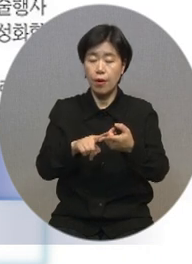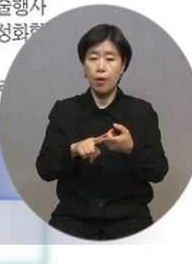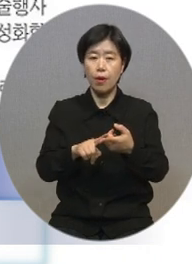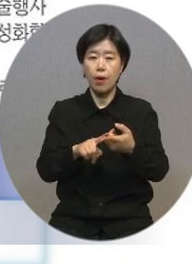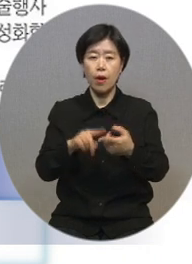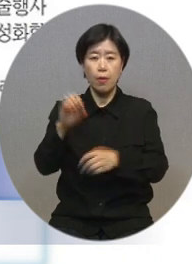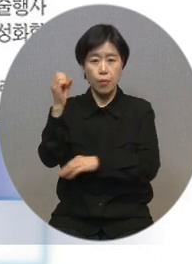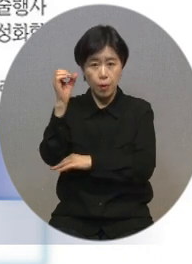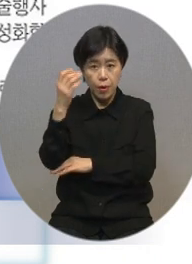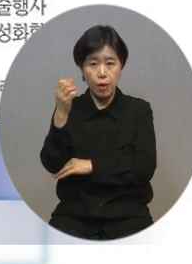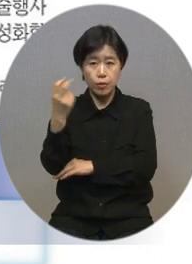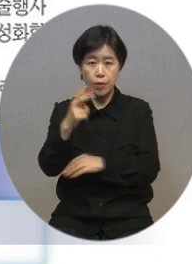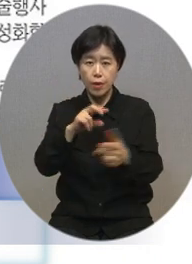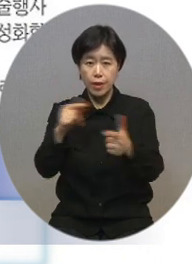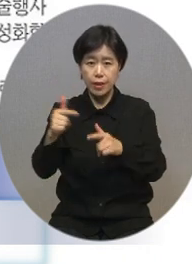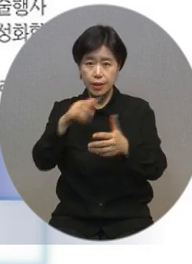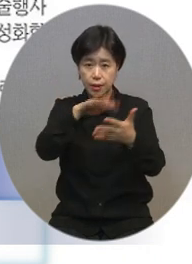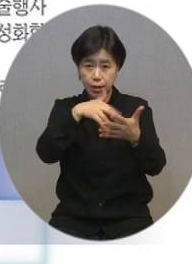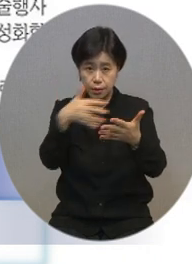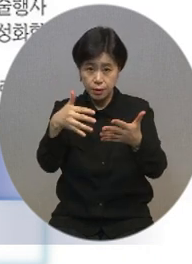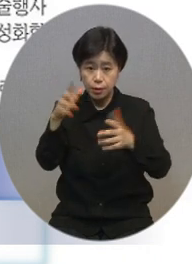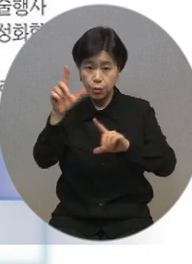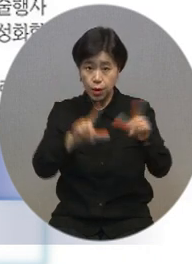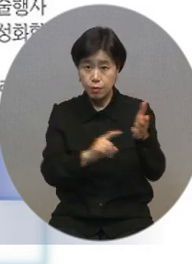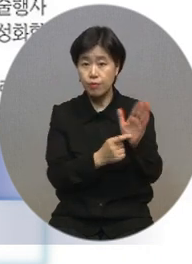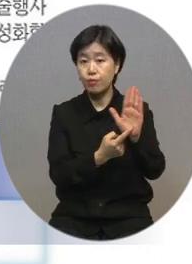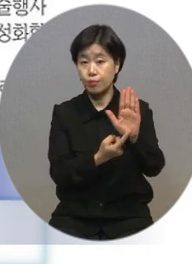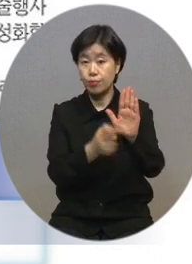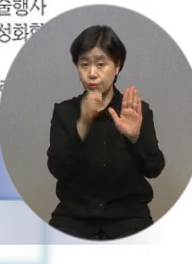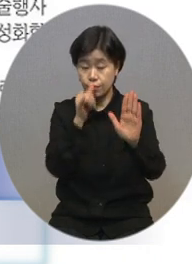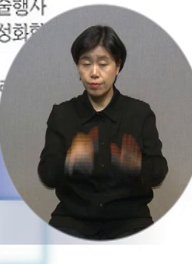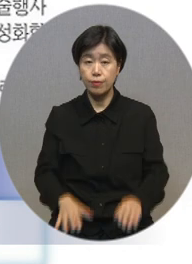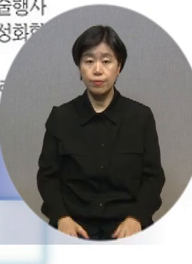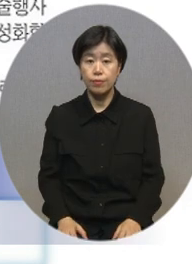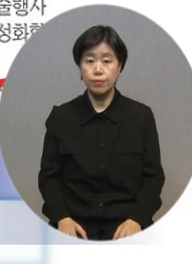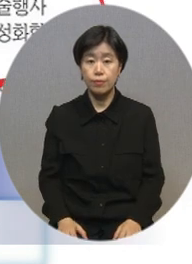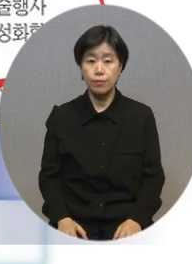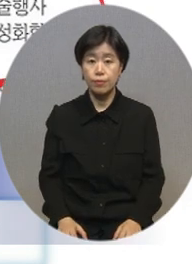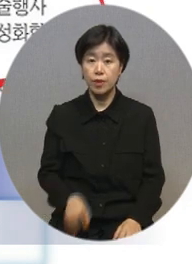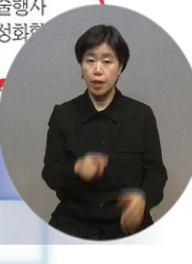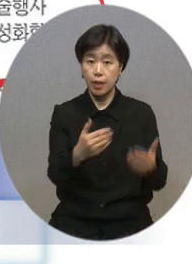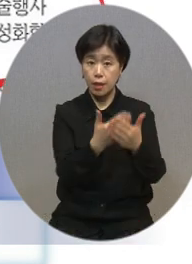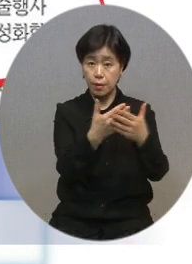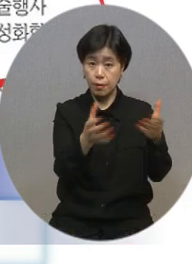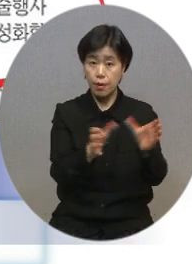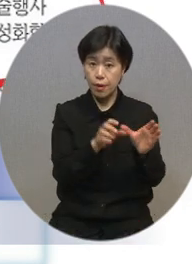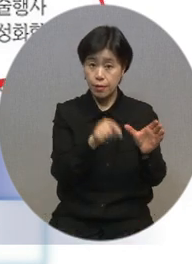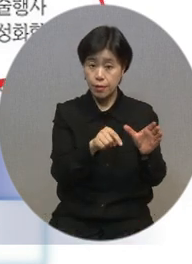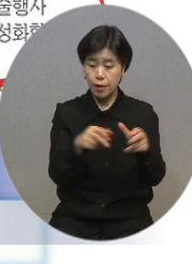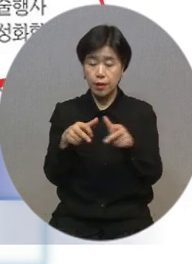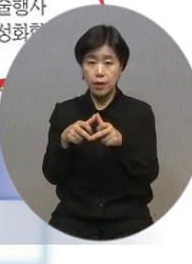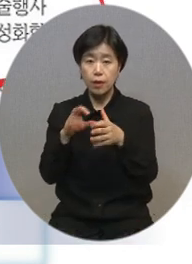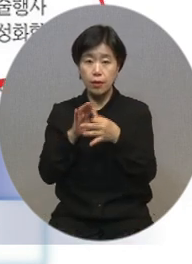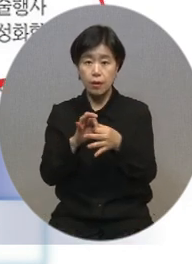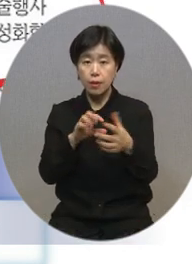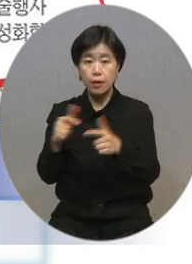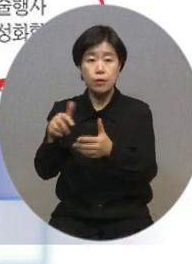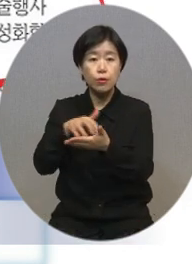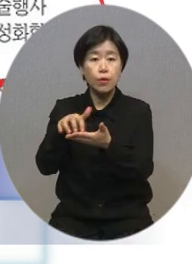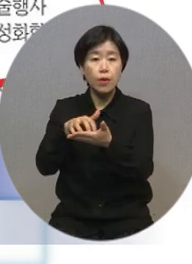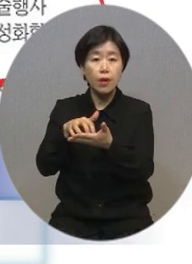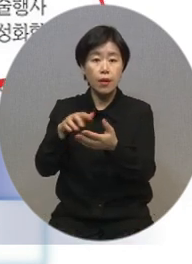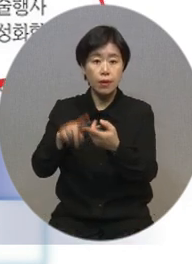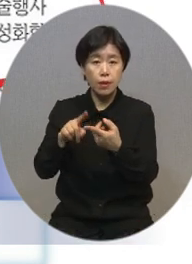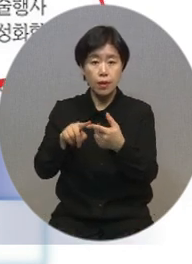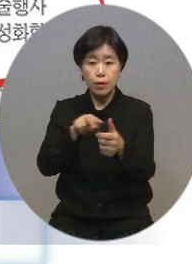인포그래픽 차트 등 다양한 형태로 제공하고 있습니다 개발원은 장애인 통계 정보를 단계적으로 확대할